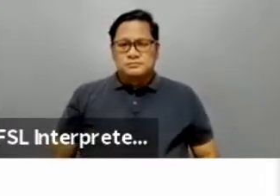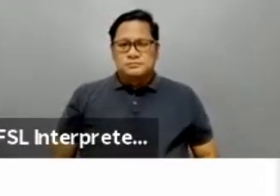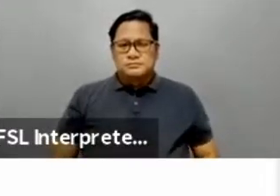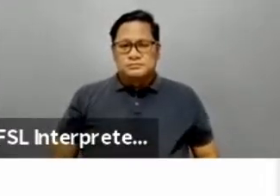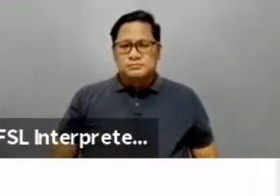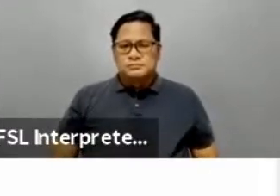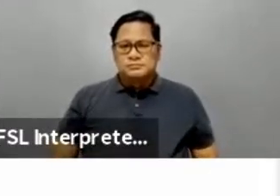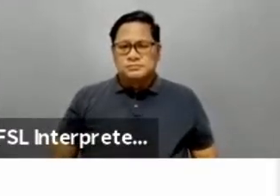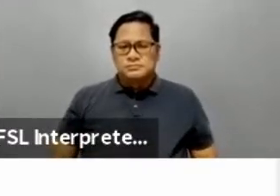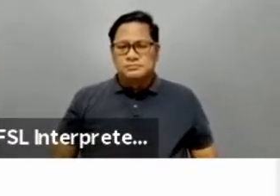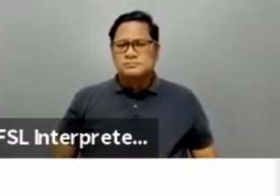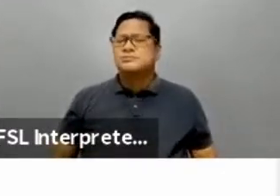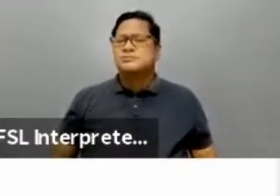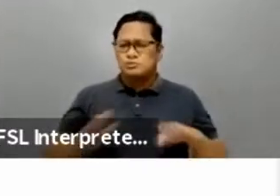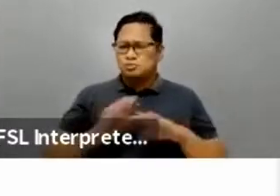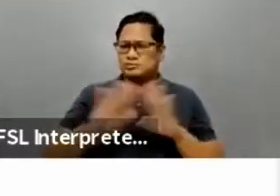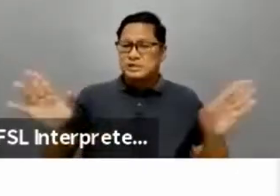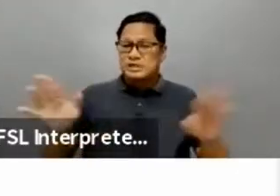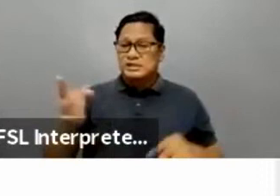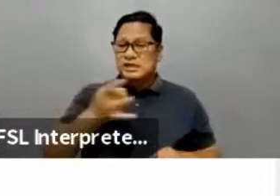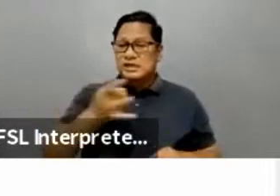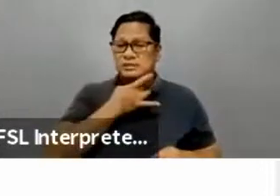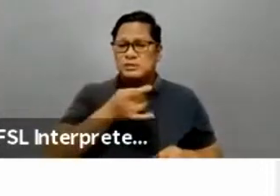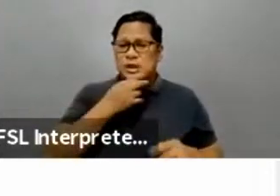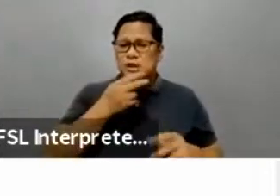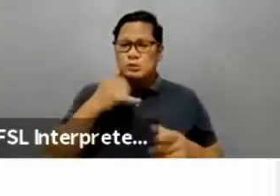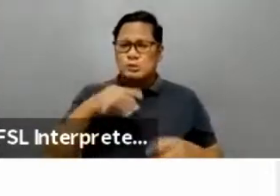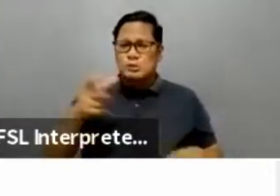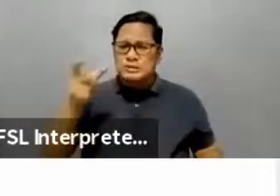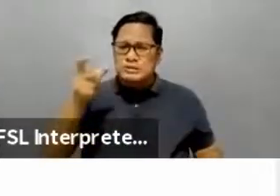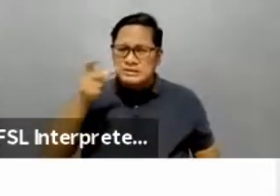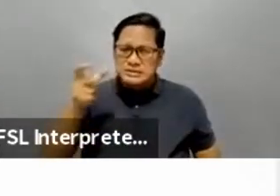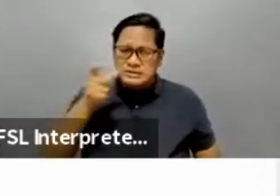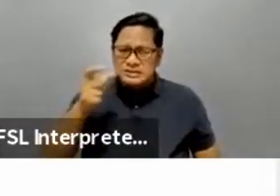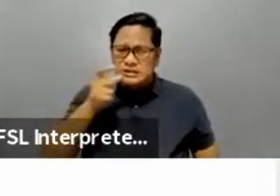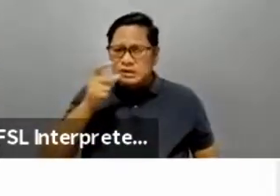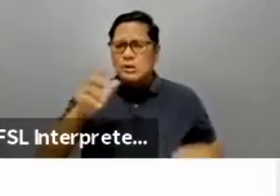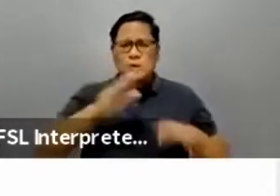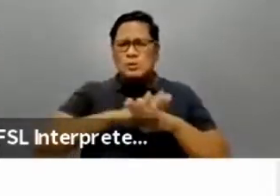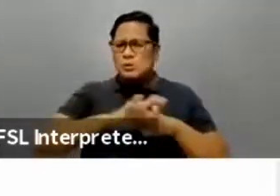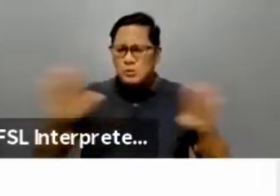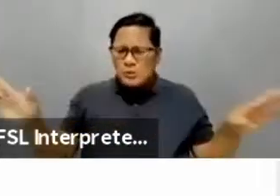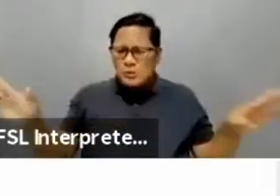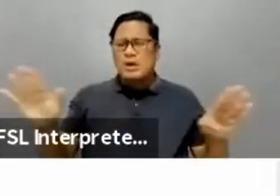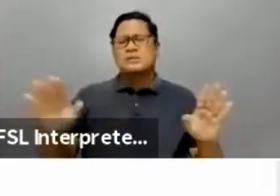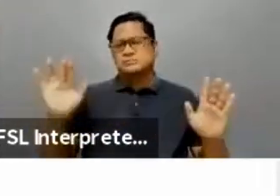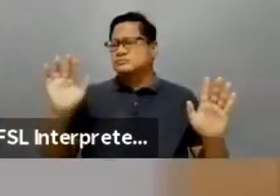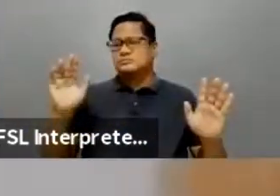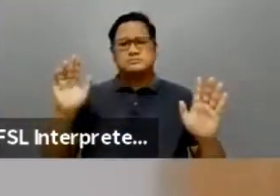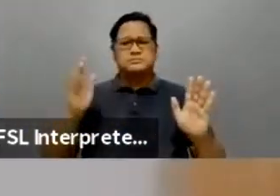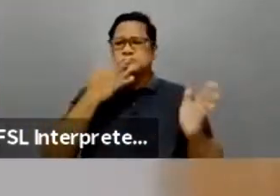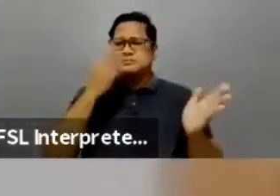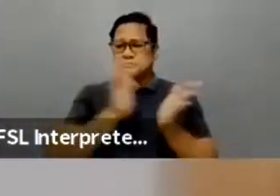Yun pang hindi bastos o ganapal at huwag na huwag po kriminal.